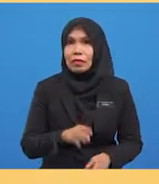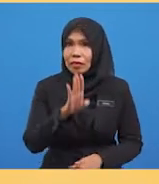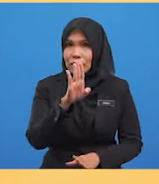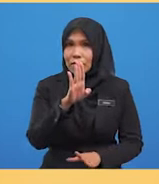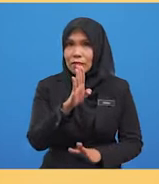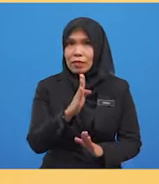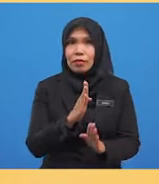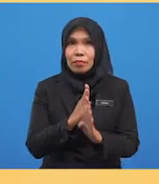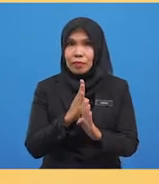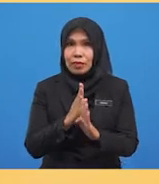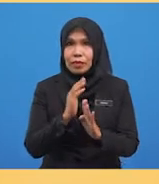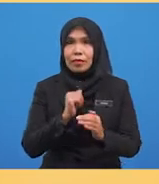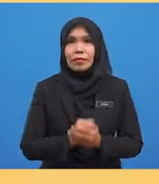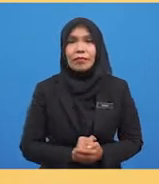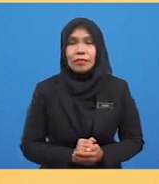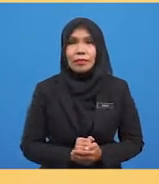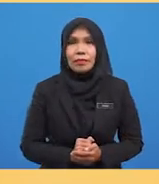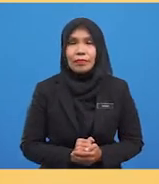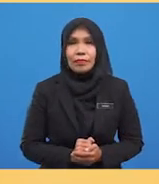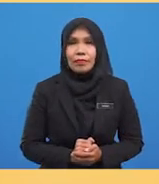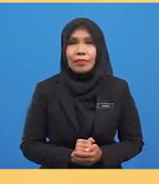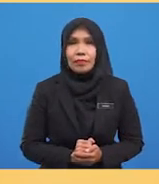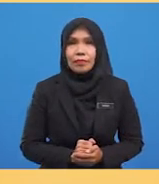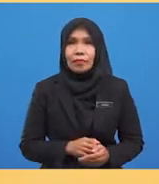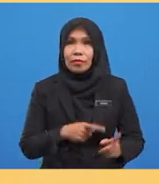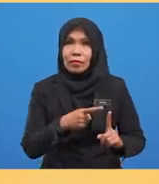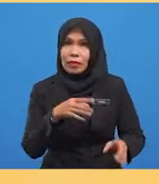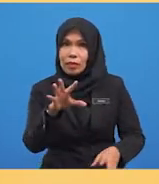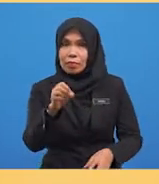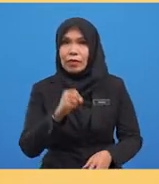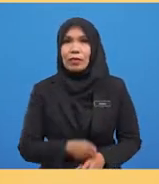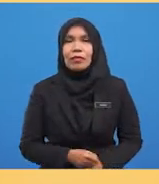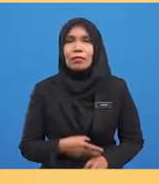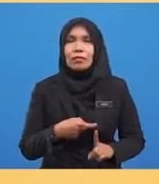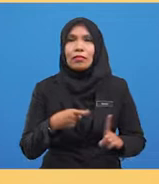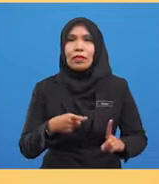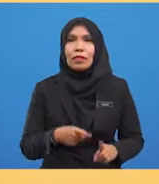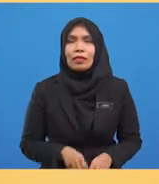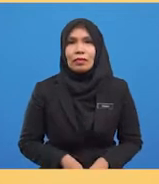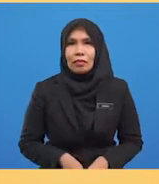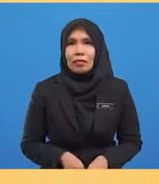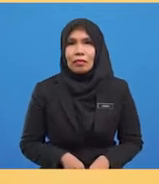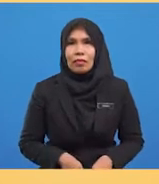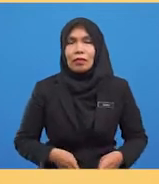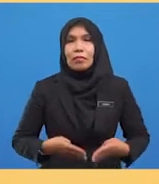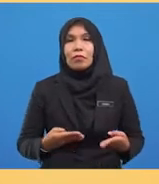Kata seloka diambil daripada bahasa Sanskerta, iaitu